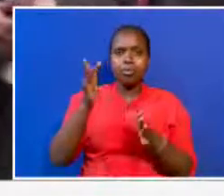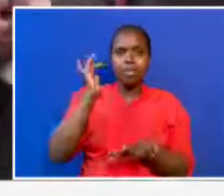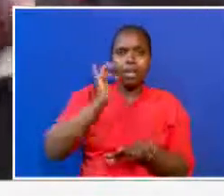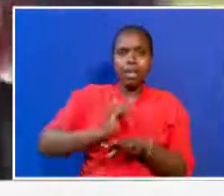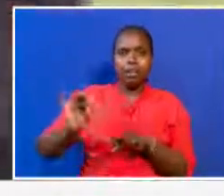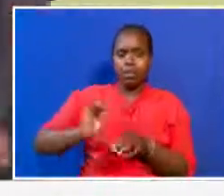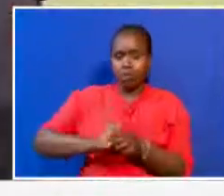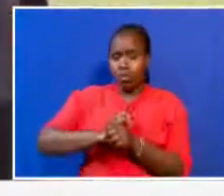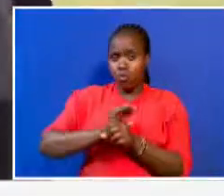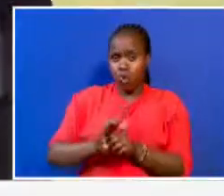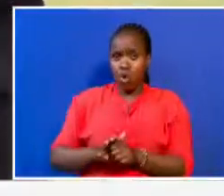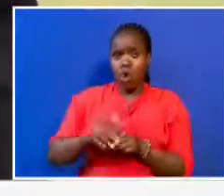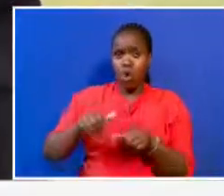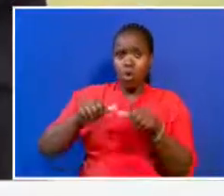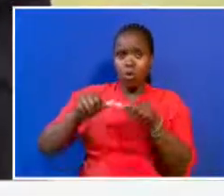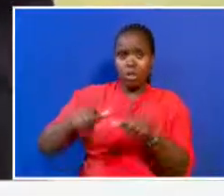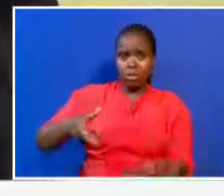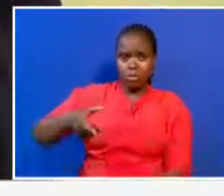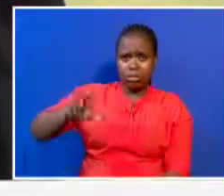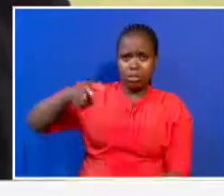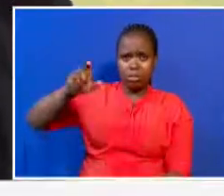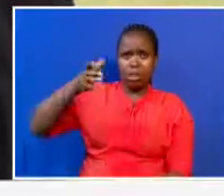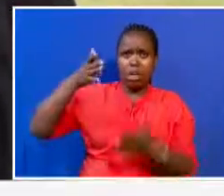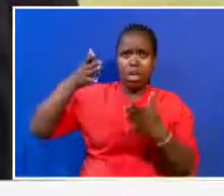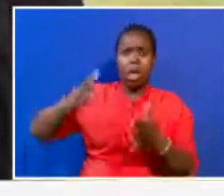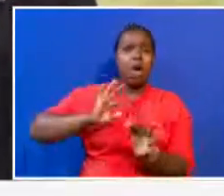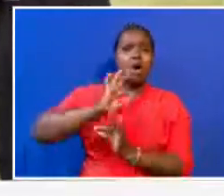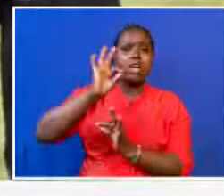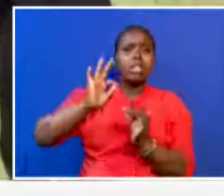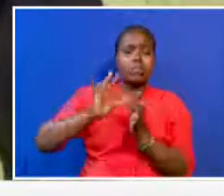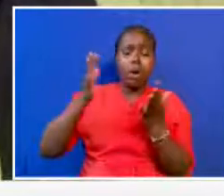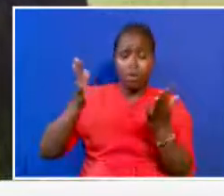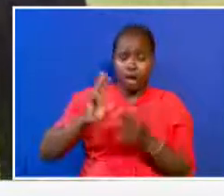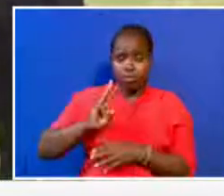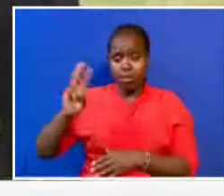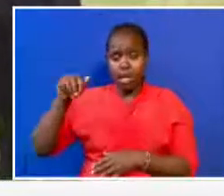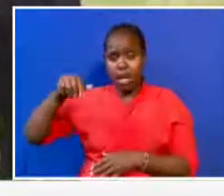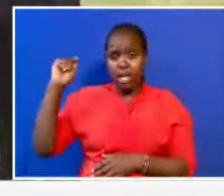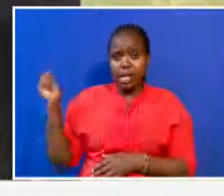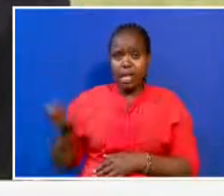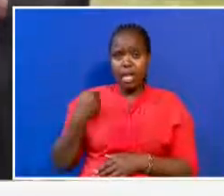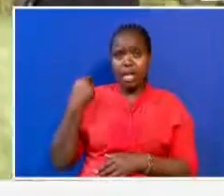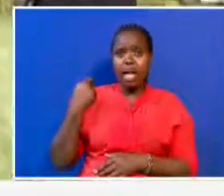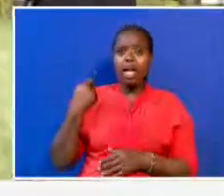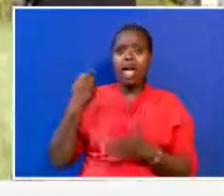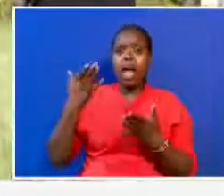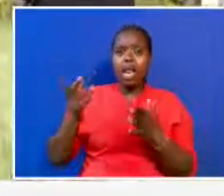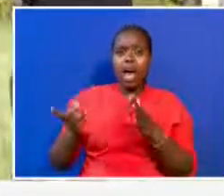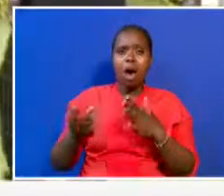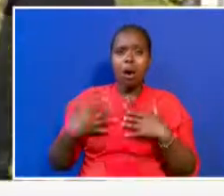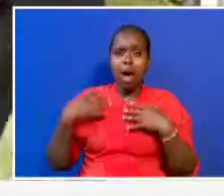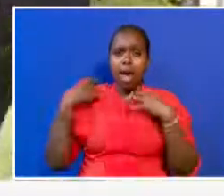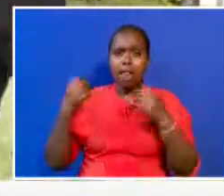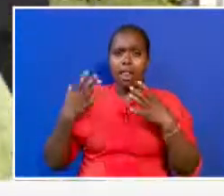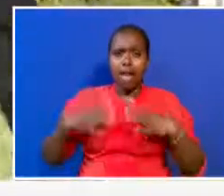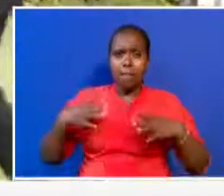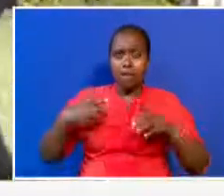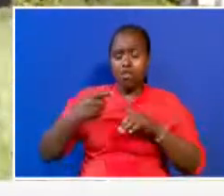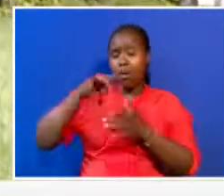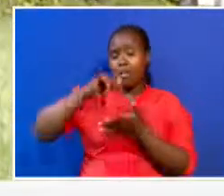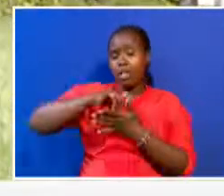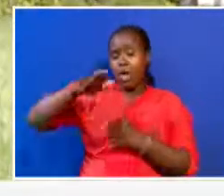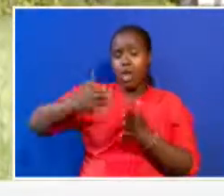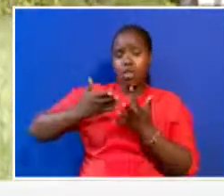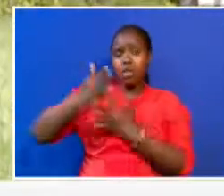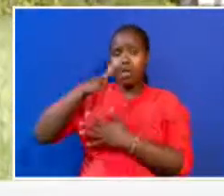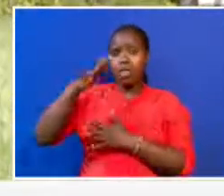ya COVID-19 ikiendelea kuongezeka hasa katika maeneo ya magharibi hapa nchini, wahudumu wa afya katika maeneo hayo kupitia kwa